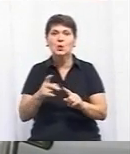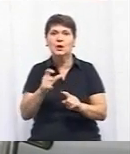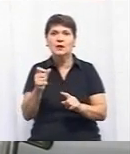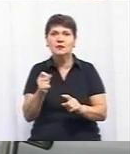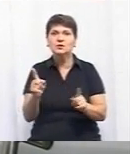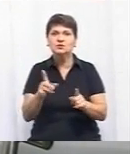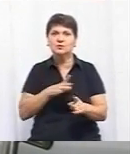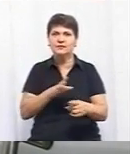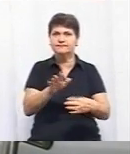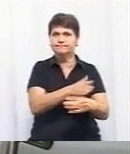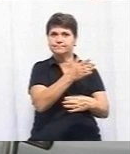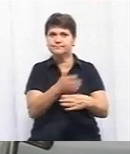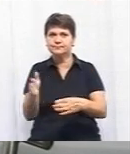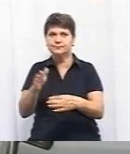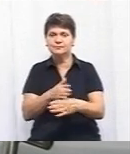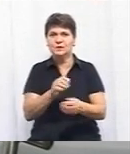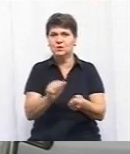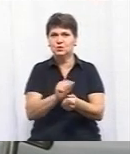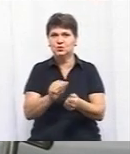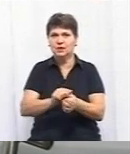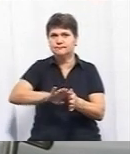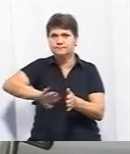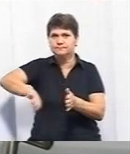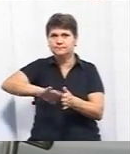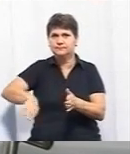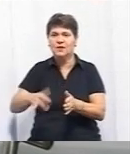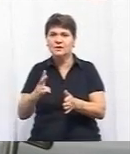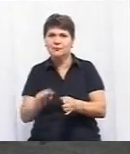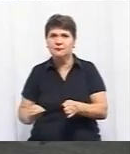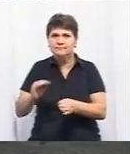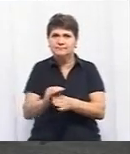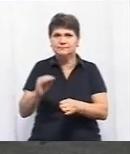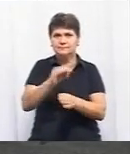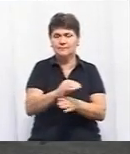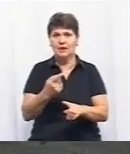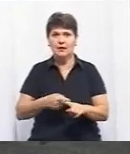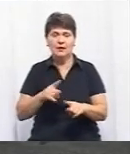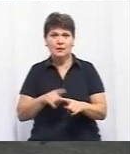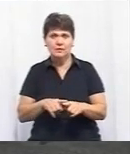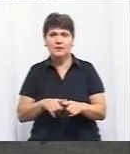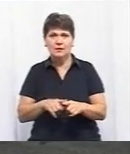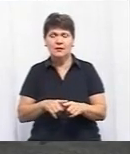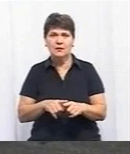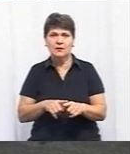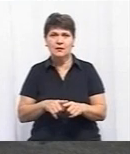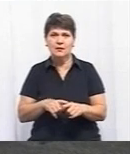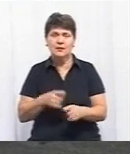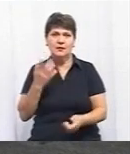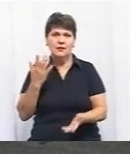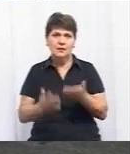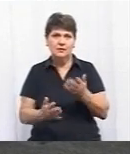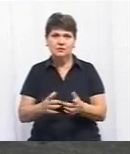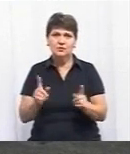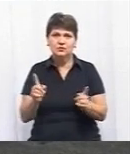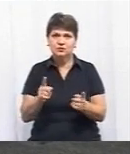і пересортовував просто сухі відходи. Досортовувати. Досортовував. Досортовував, це м'яко сказано. Але якщо